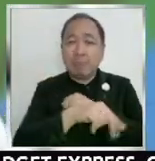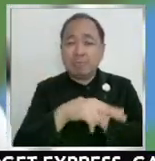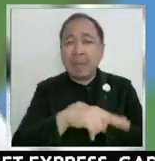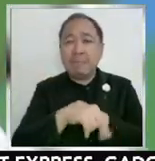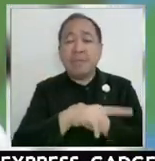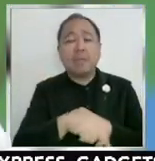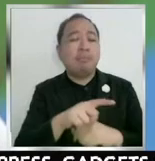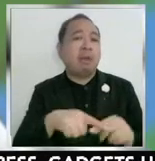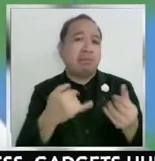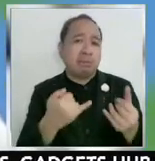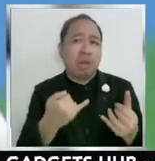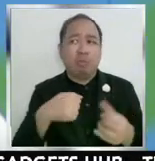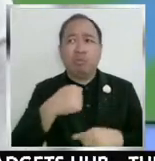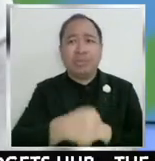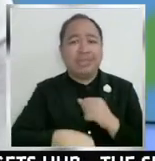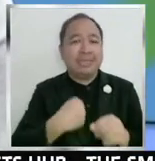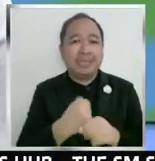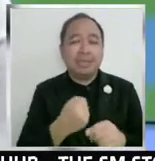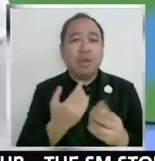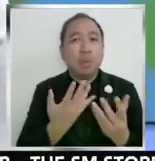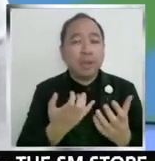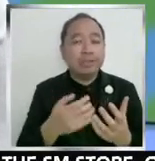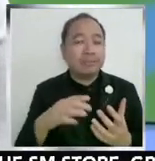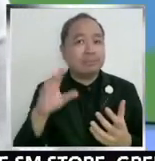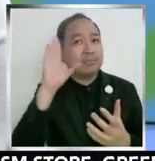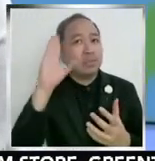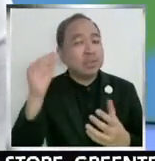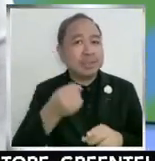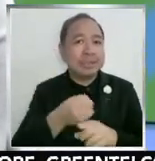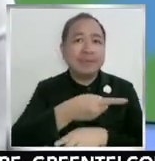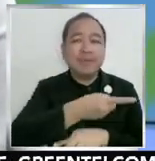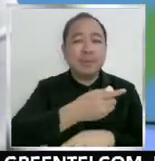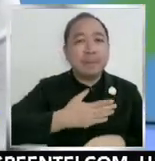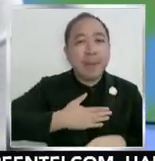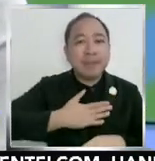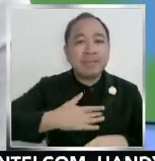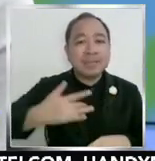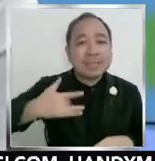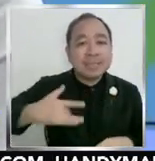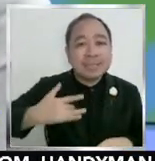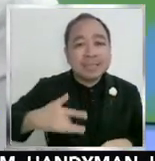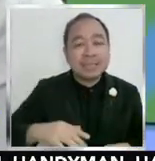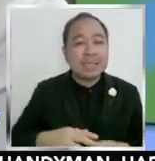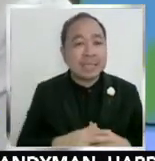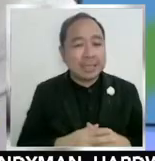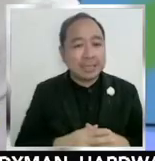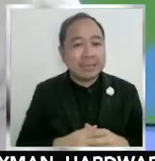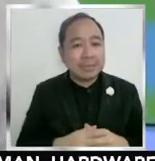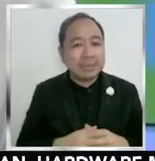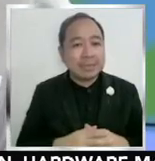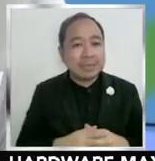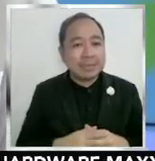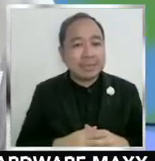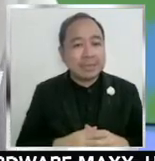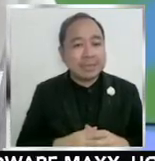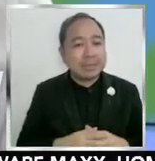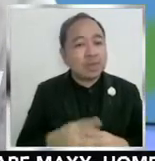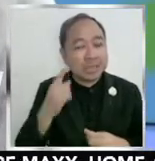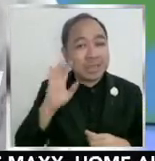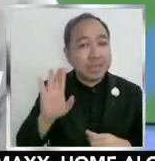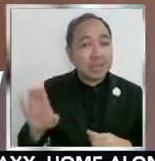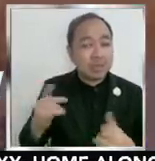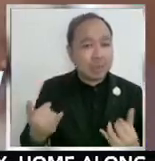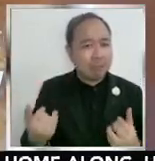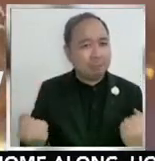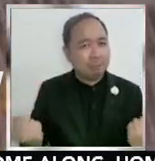na medyo out of my style. We heard that BTS daw ang feels mo this year. Yes! Oh!